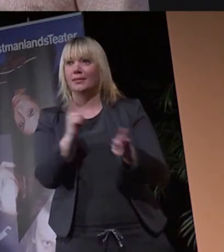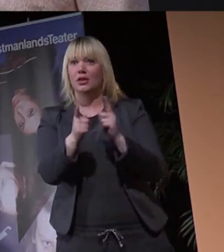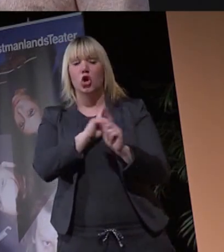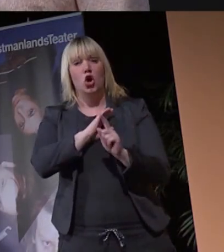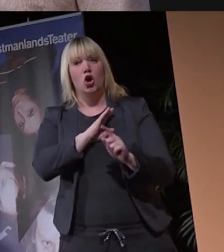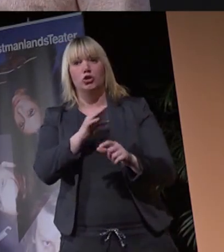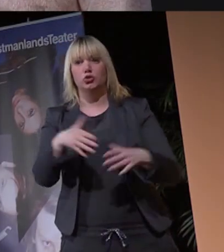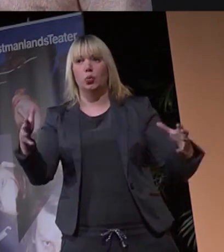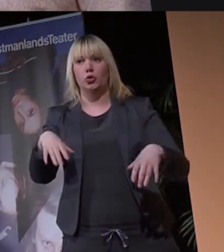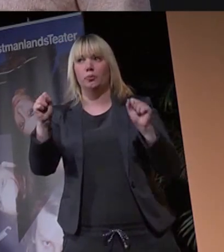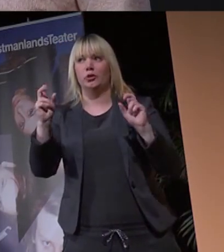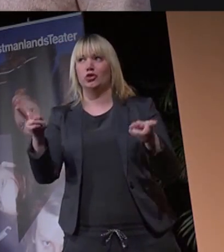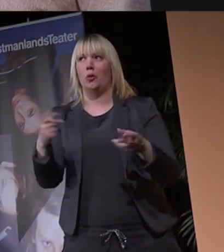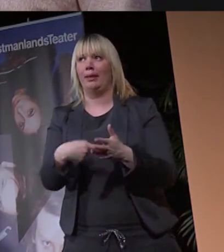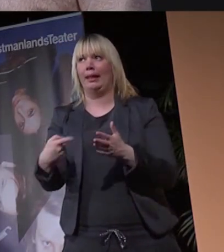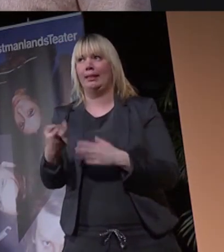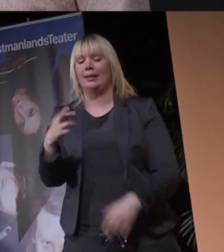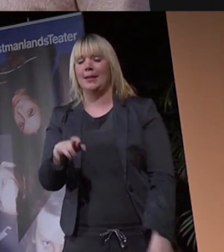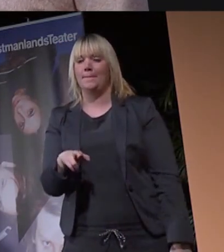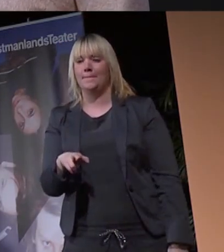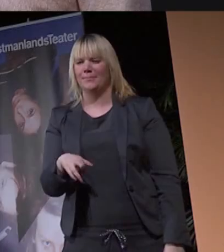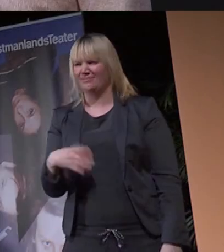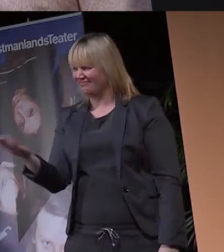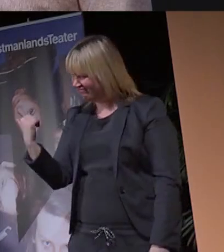våra... Vadå?